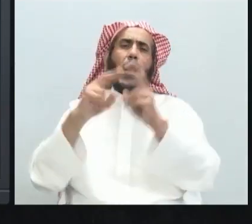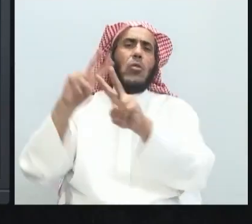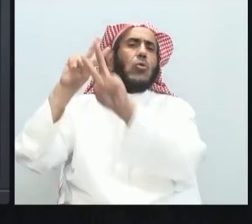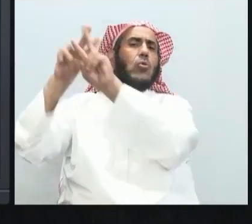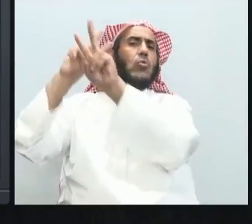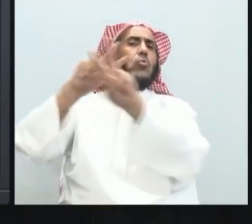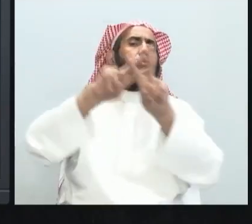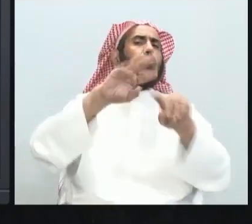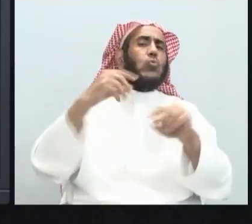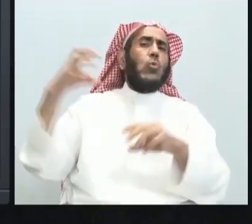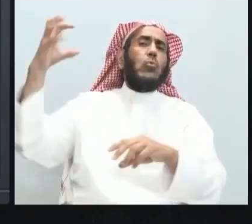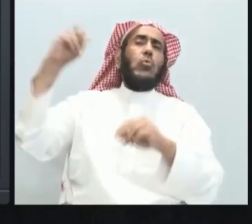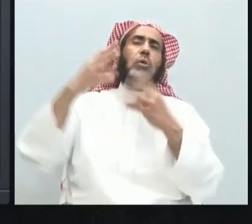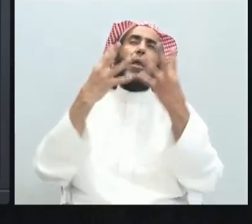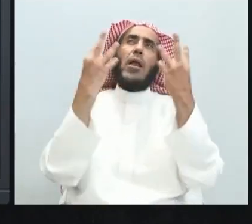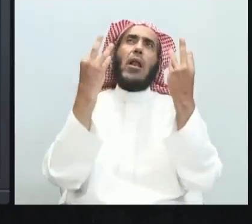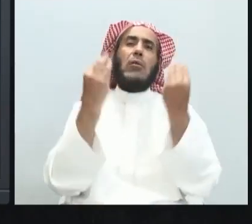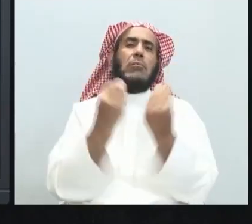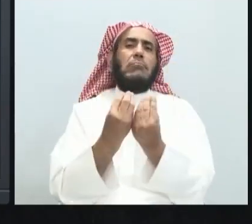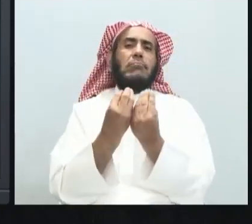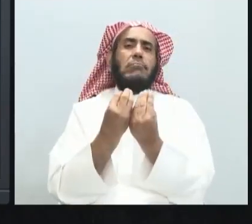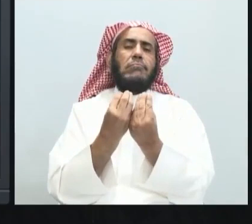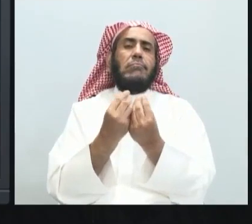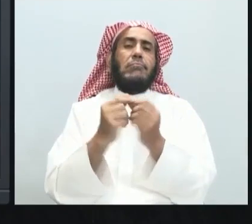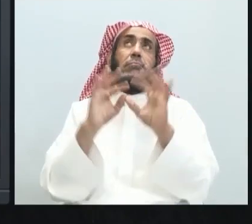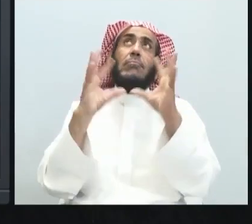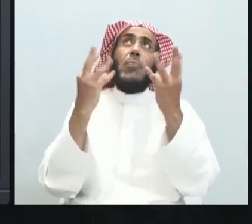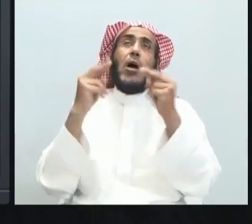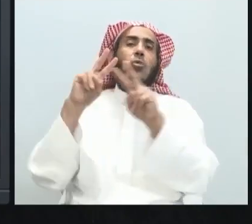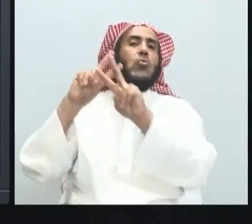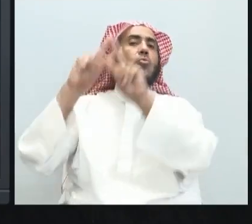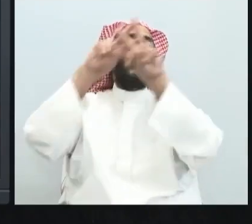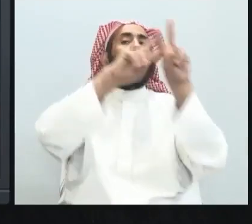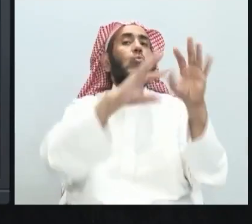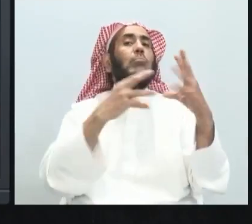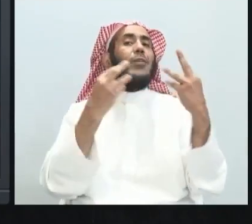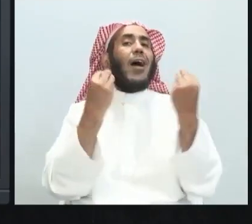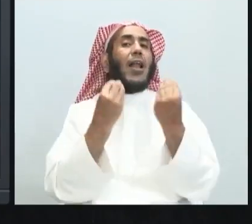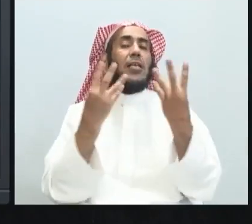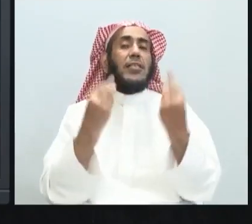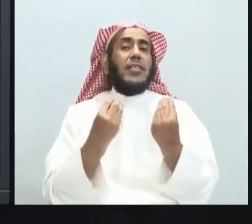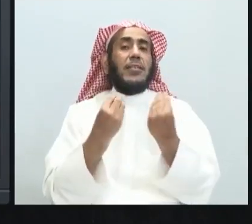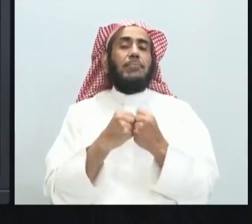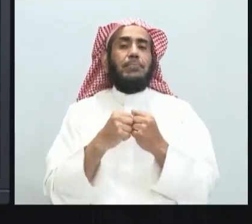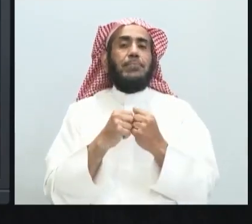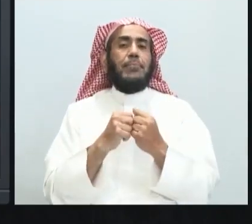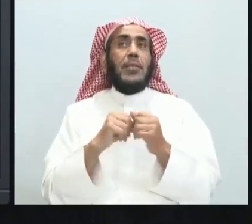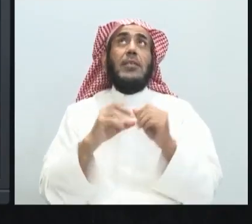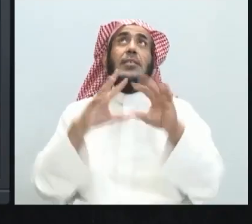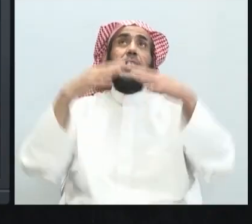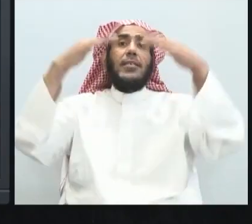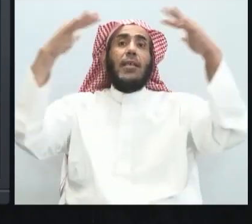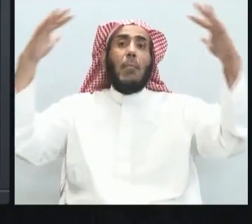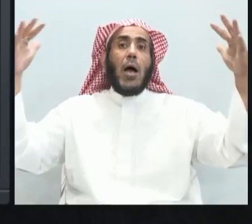السياره وقد زينها الله تعالى في بهذه النجوم جعلها زينه لسماء